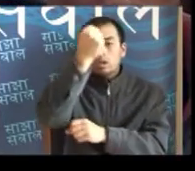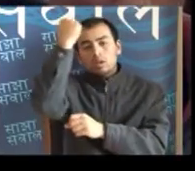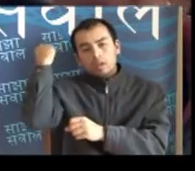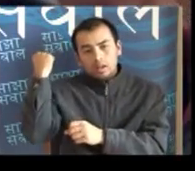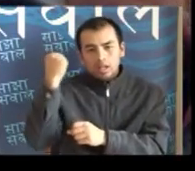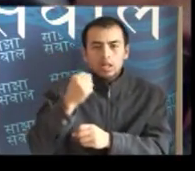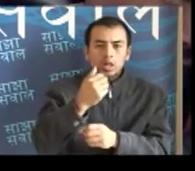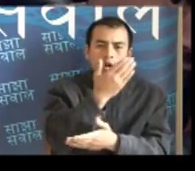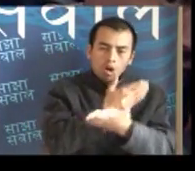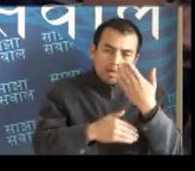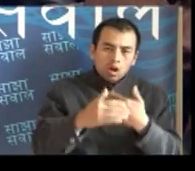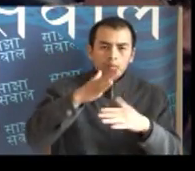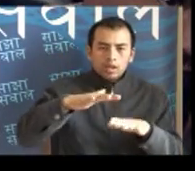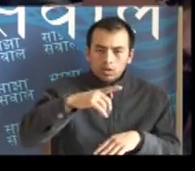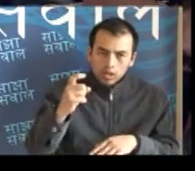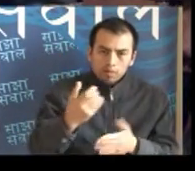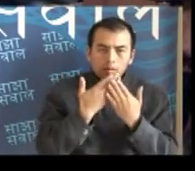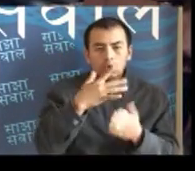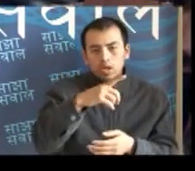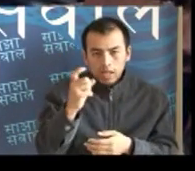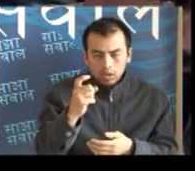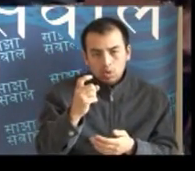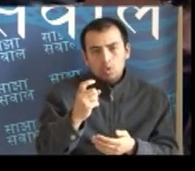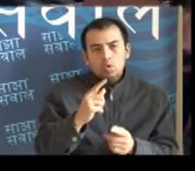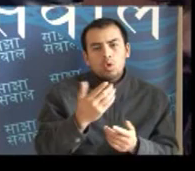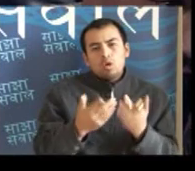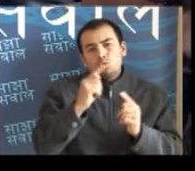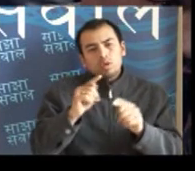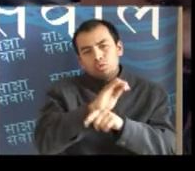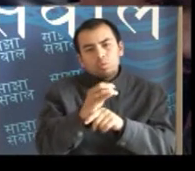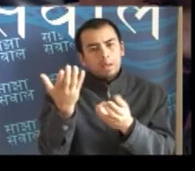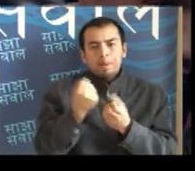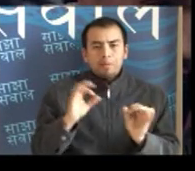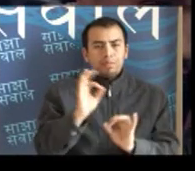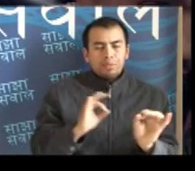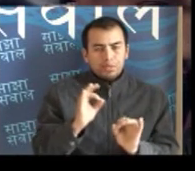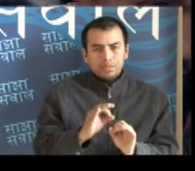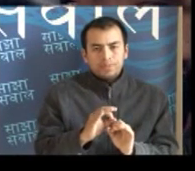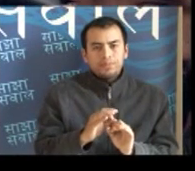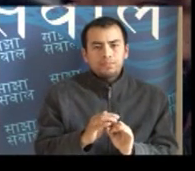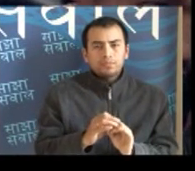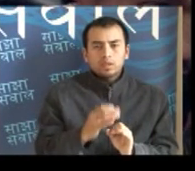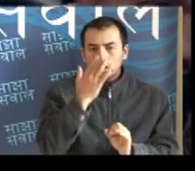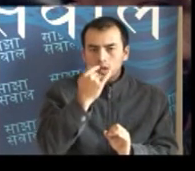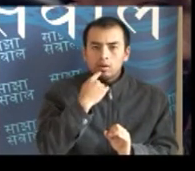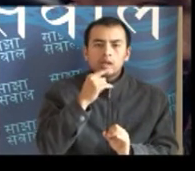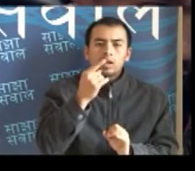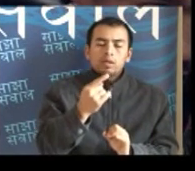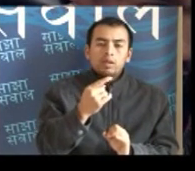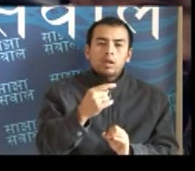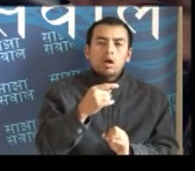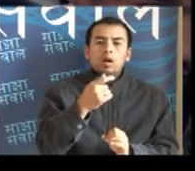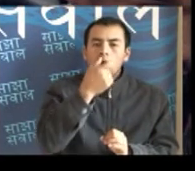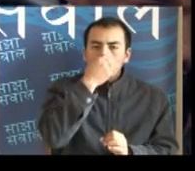अपाङ्गता भएका विद्यार्थीहरूले पढ्नको लागि अथवा कुनै पनि सुविधा पाएका छैनन्, किनभने त्यहाँका अपाङ्गलाई